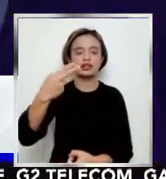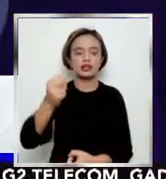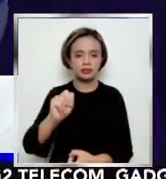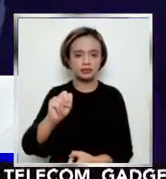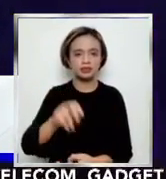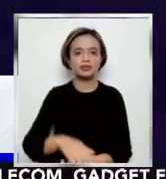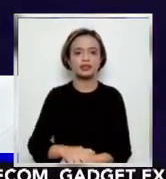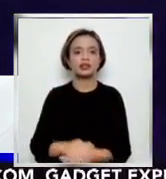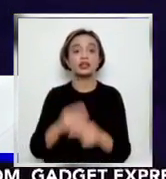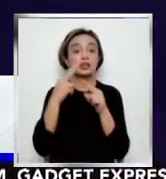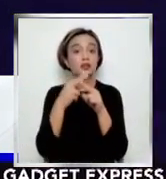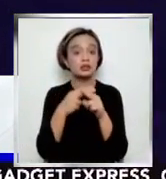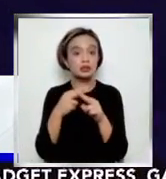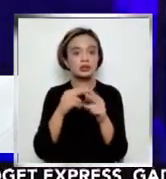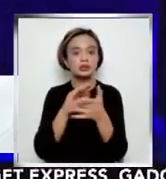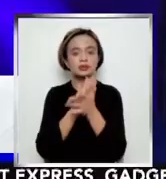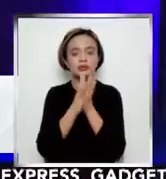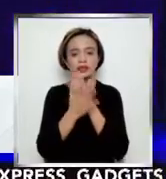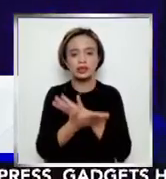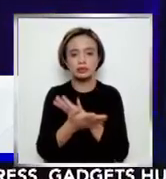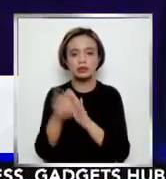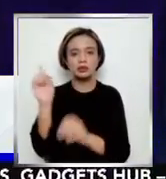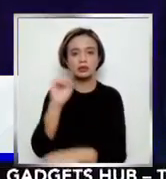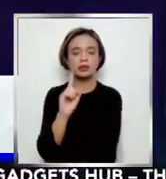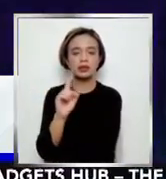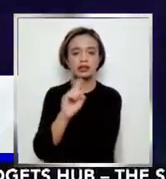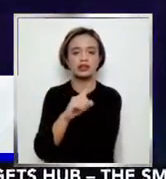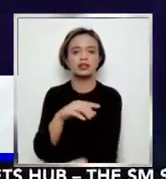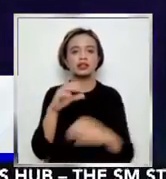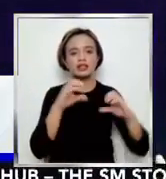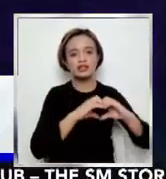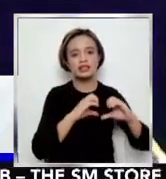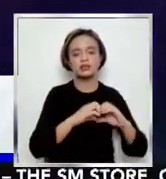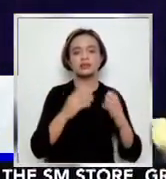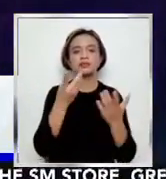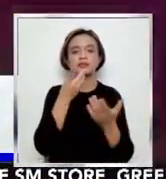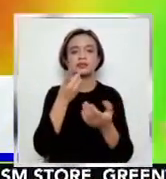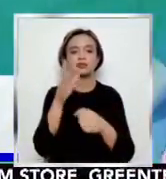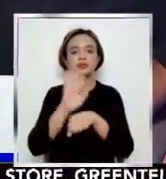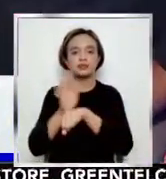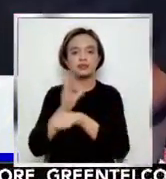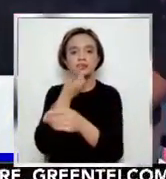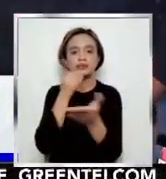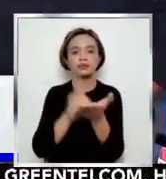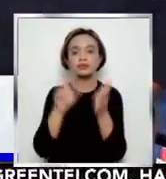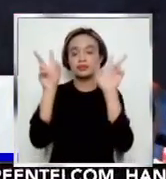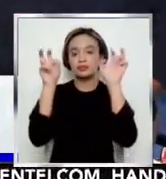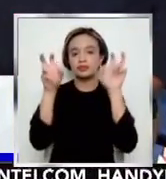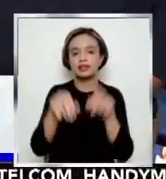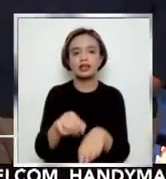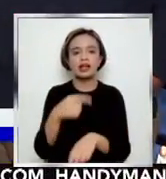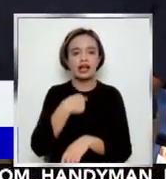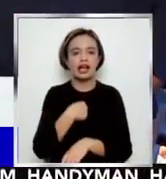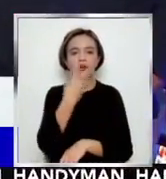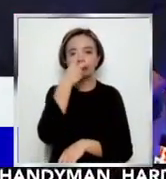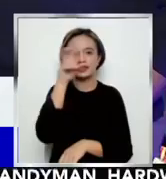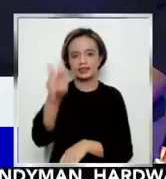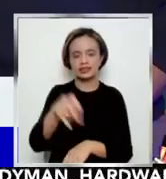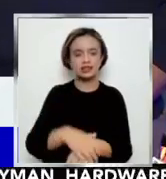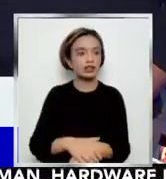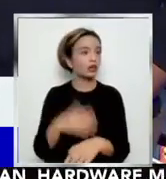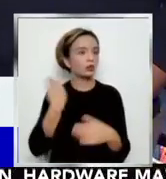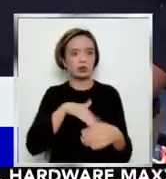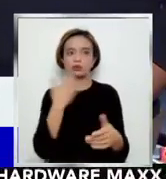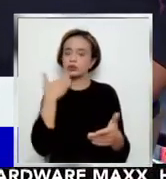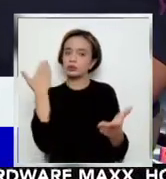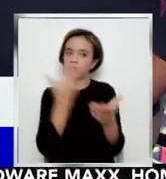ay magiging hosts na rin ng GMA documentary program na Eyewitness. Of course, it's always good to be in the company of